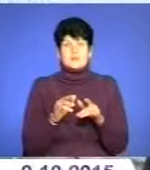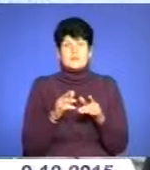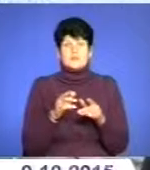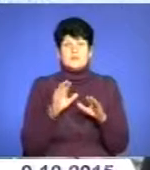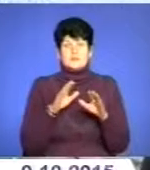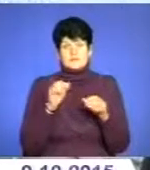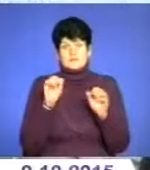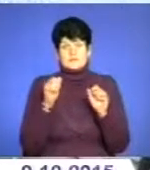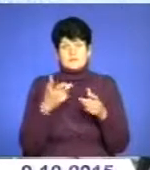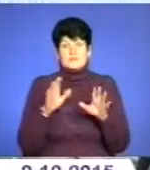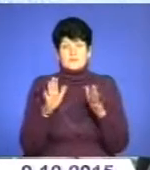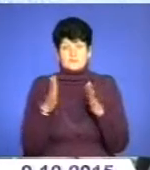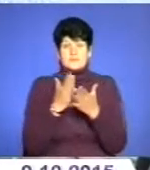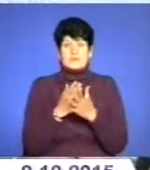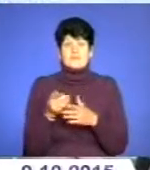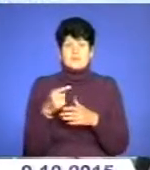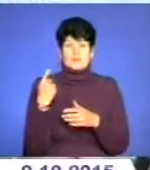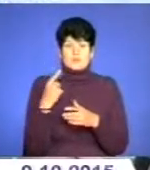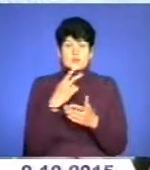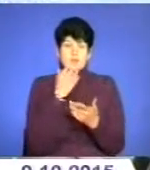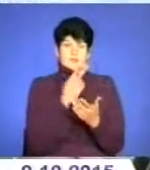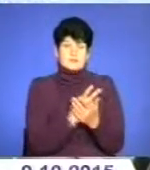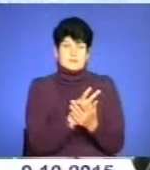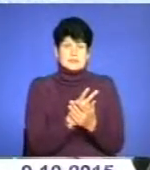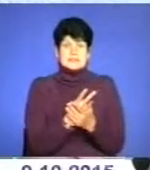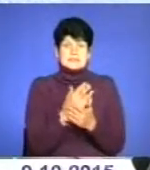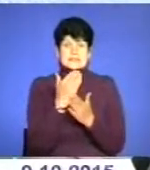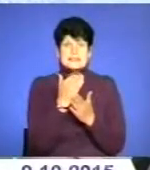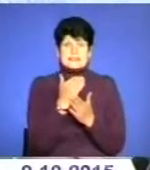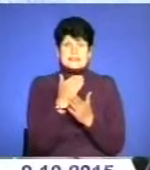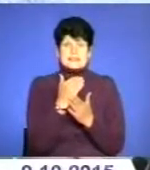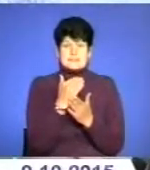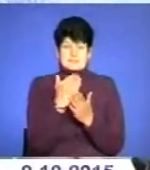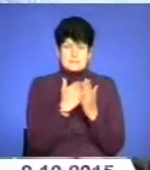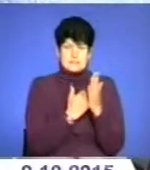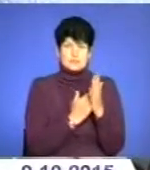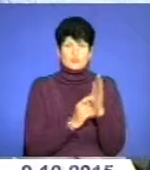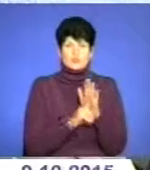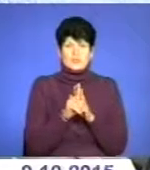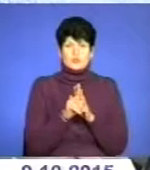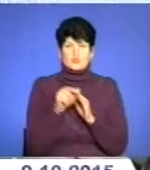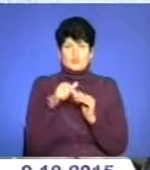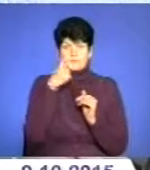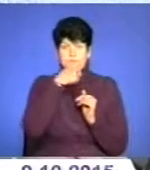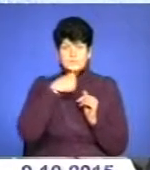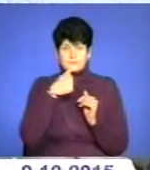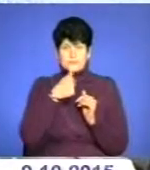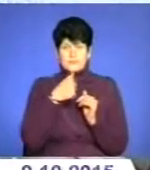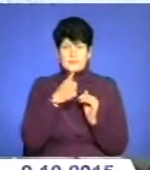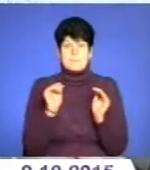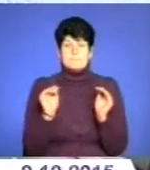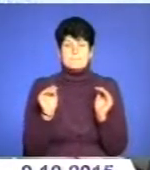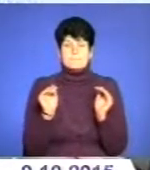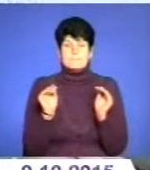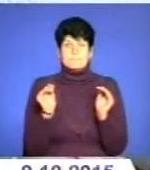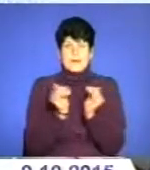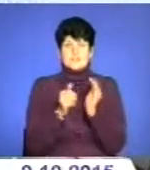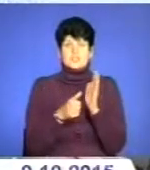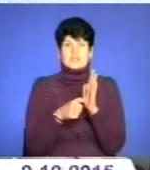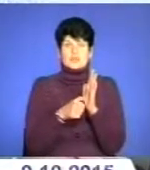Тернопільській області. Якщо дивитися статистику з початку поточного року, то менше на 600